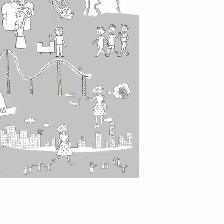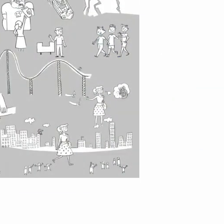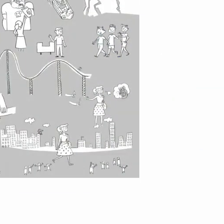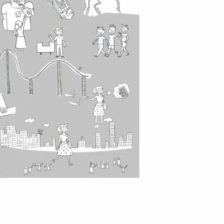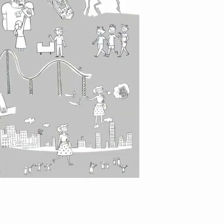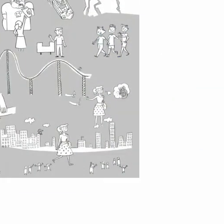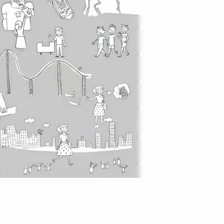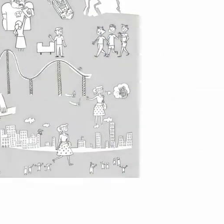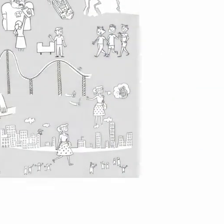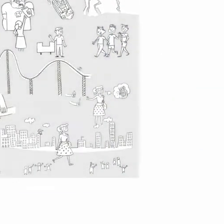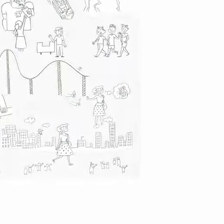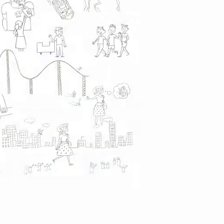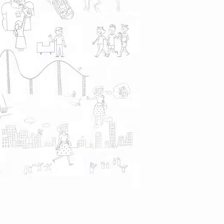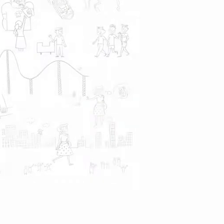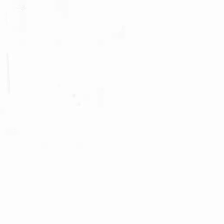Cảm